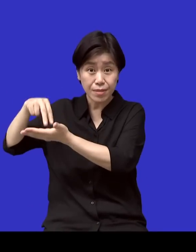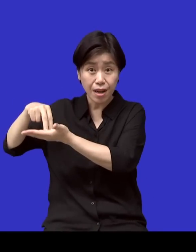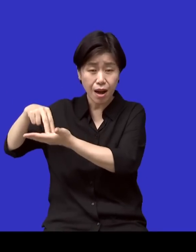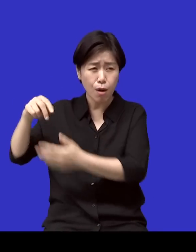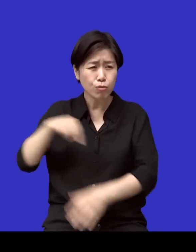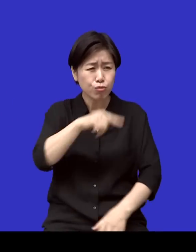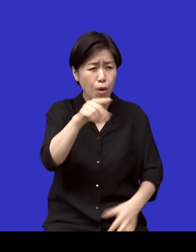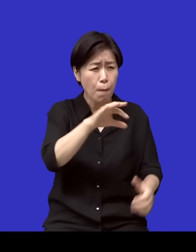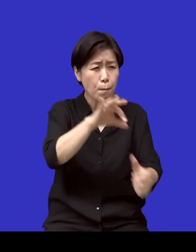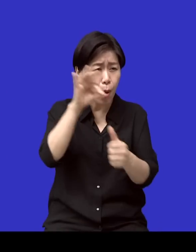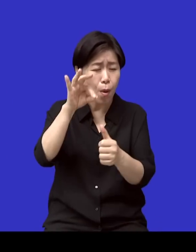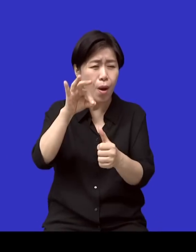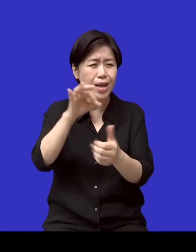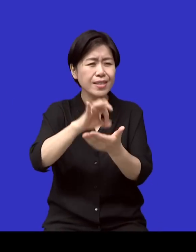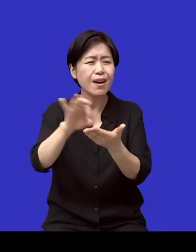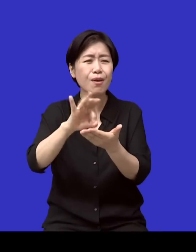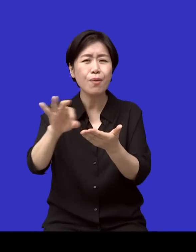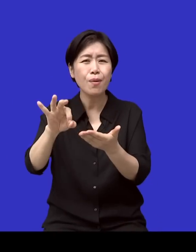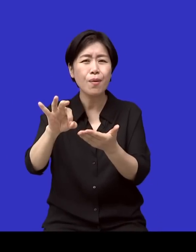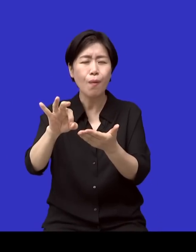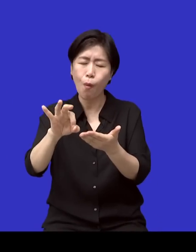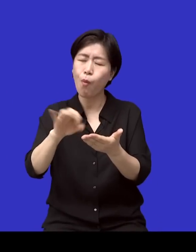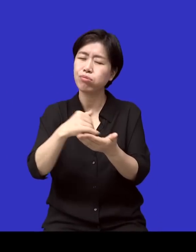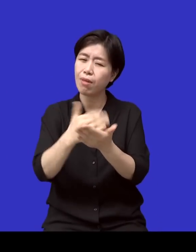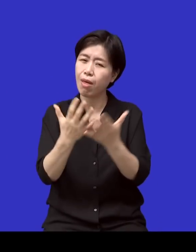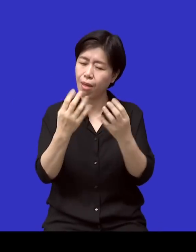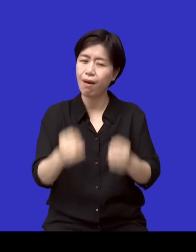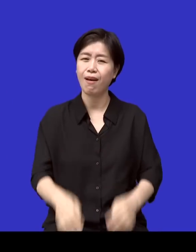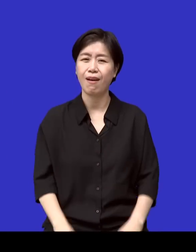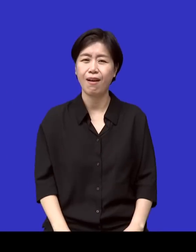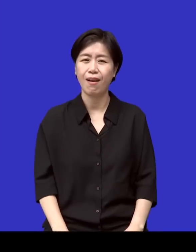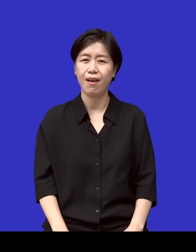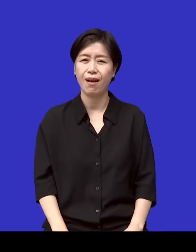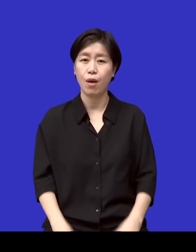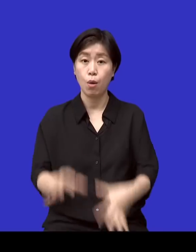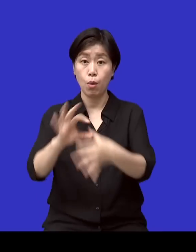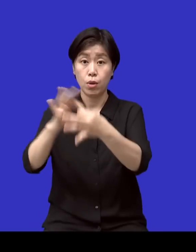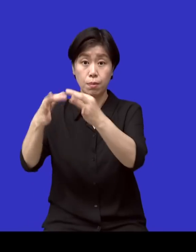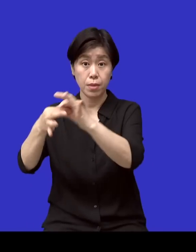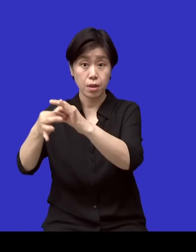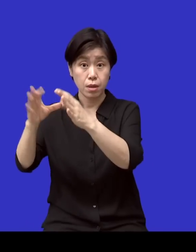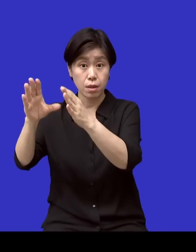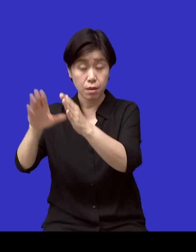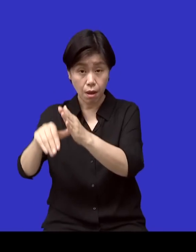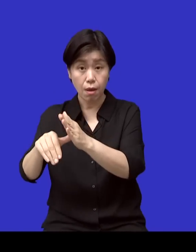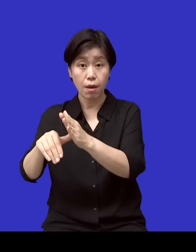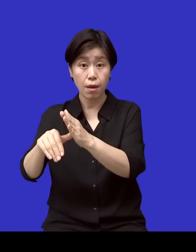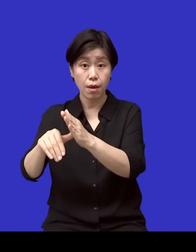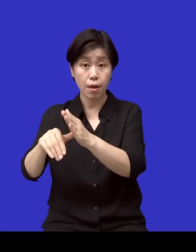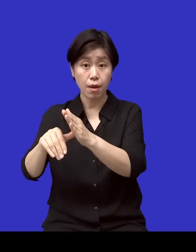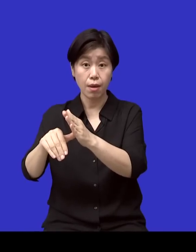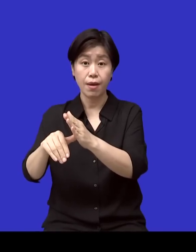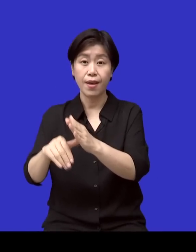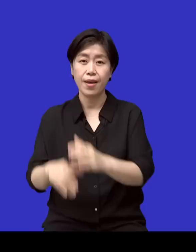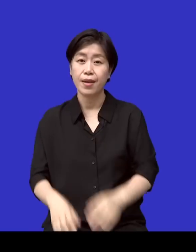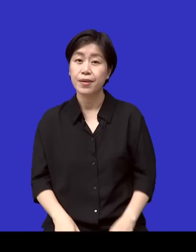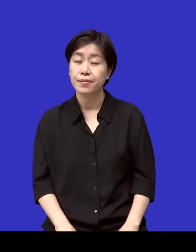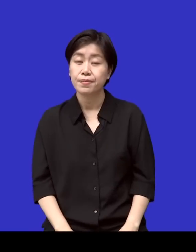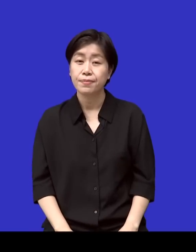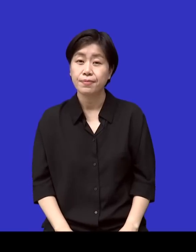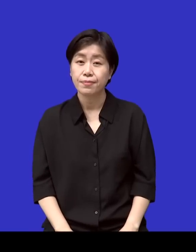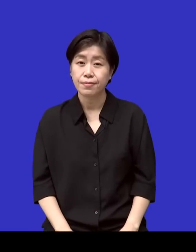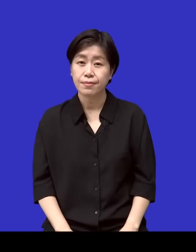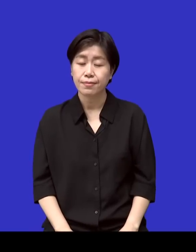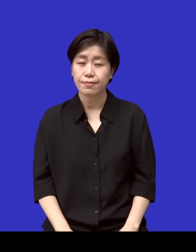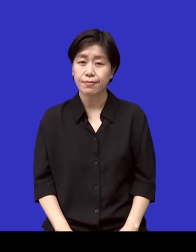게 올림픽에서 한 명만 나갈 수 있는 종목을 더 크게 보셔서 이